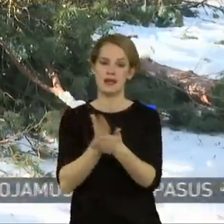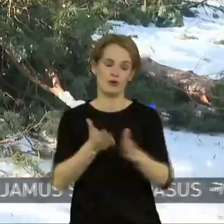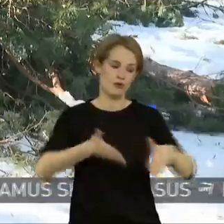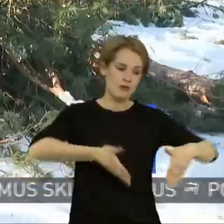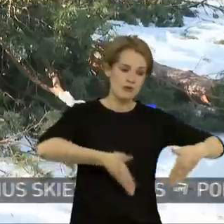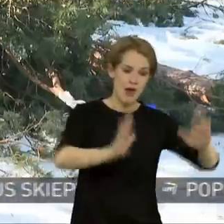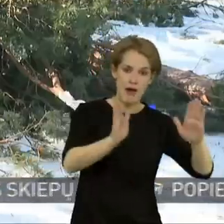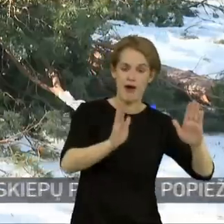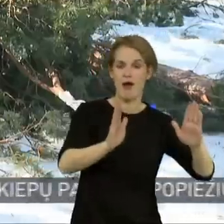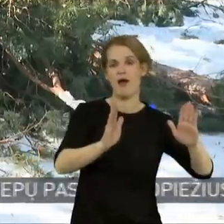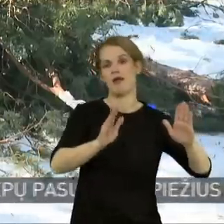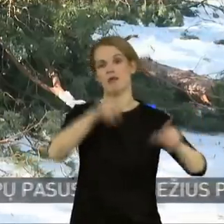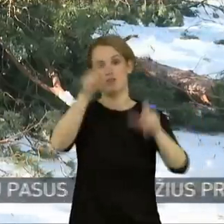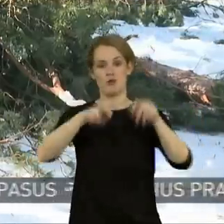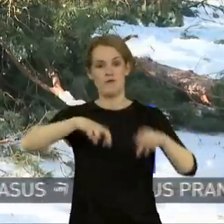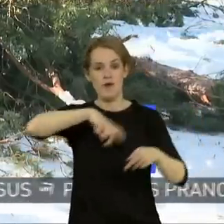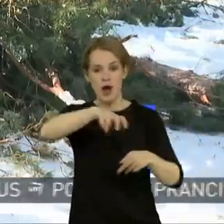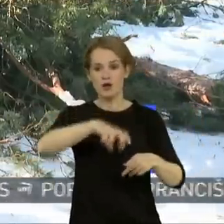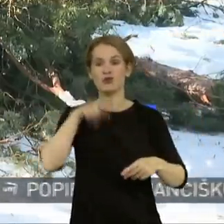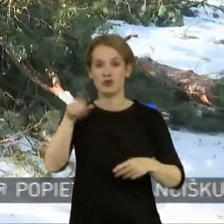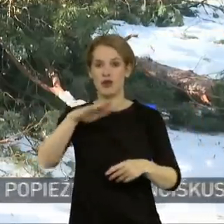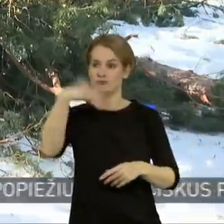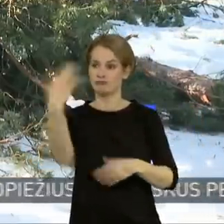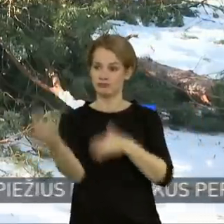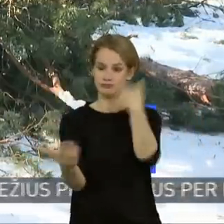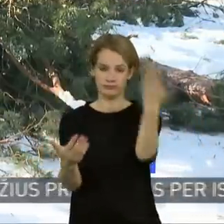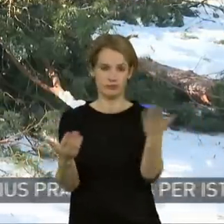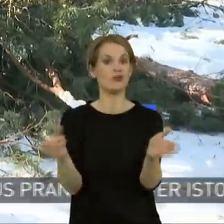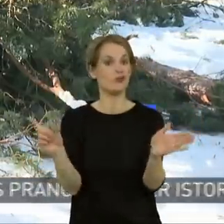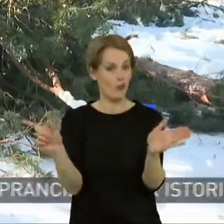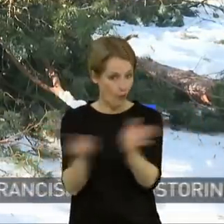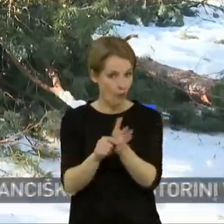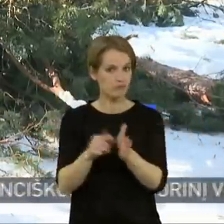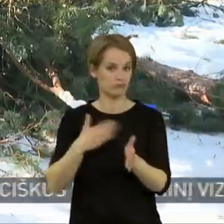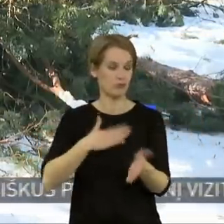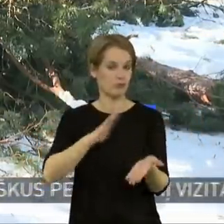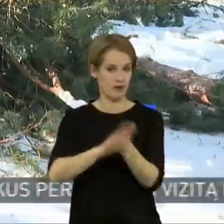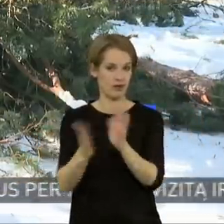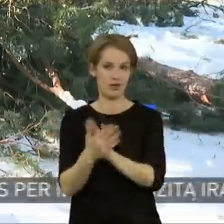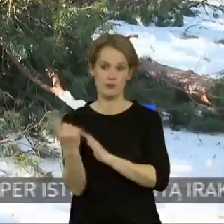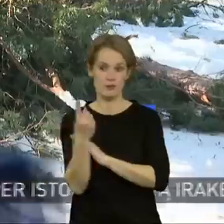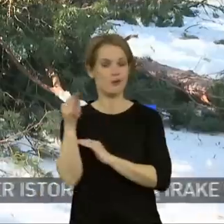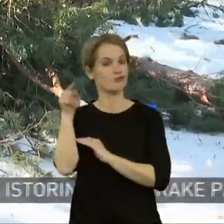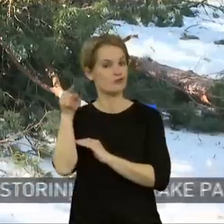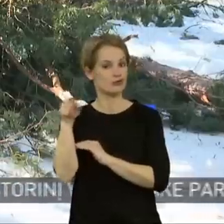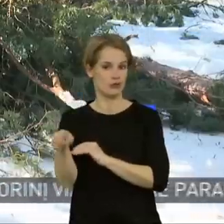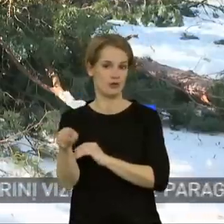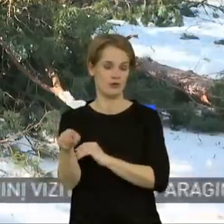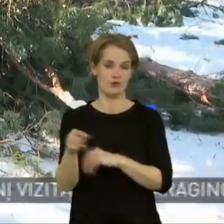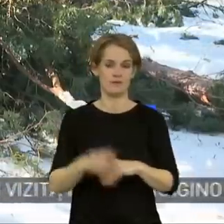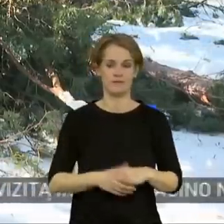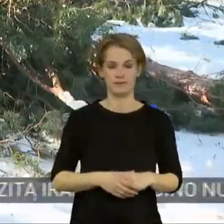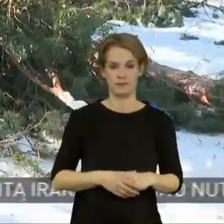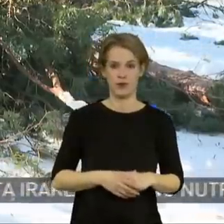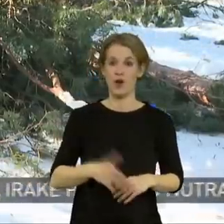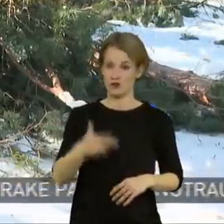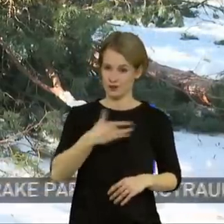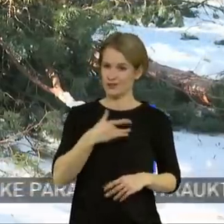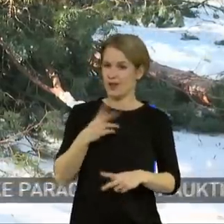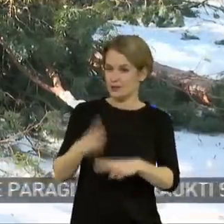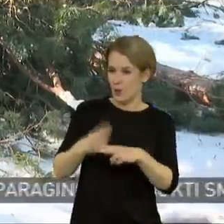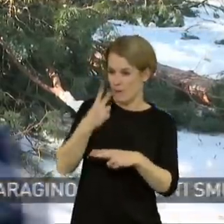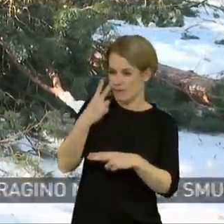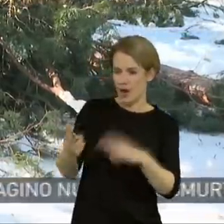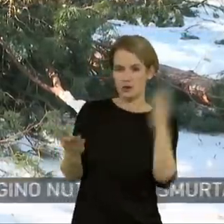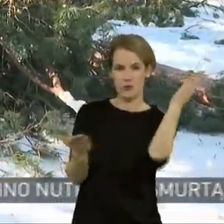žmonės važiuoja arba vaikšto. Ir nori, nenori, mes privalom pirmoji lėt tvarkytis čia. O širdies neskauda matyti tiek